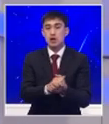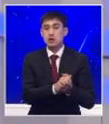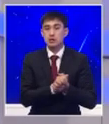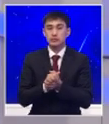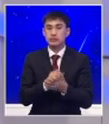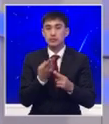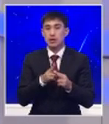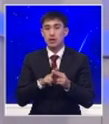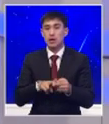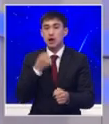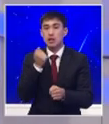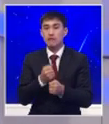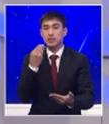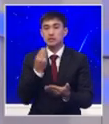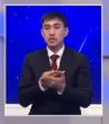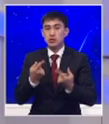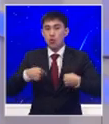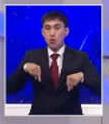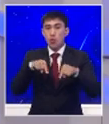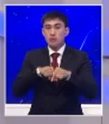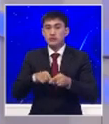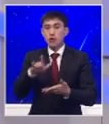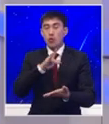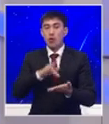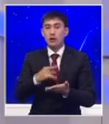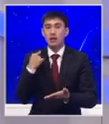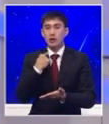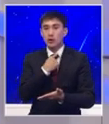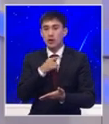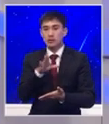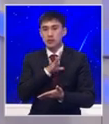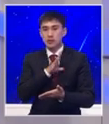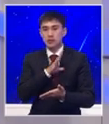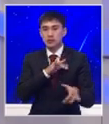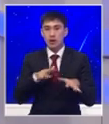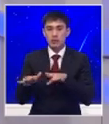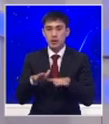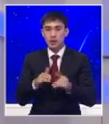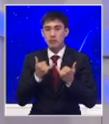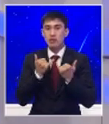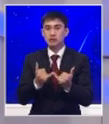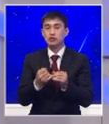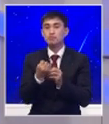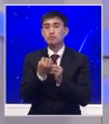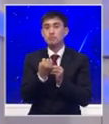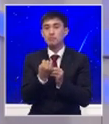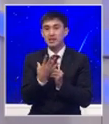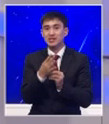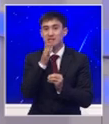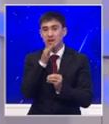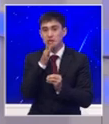Единство и сплоченность – это главные ценности общества. В городе Талдыкурган состоялся ряд мероприятий,